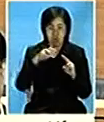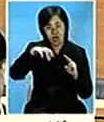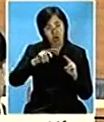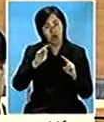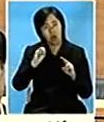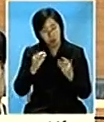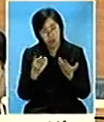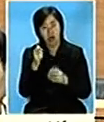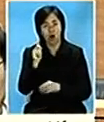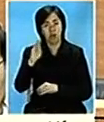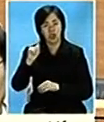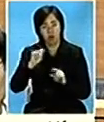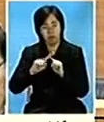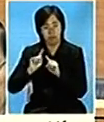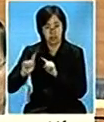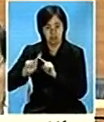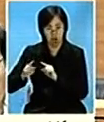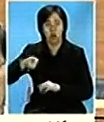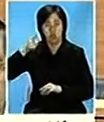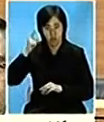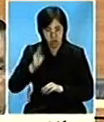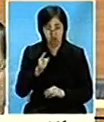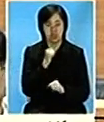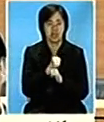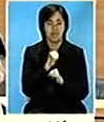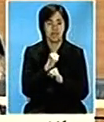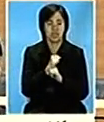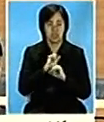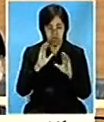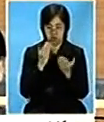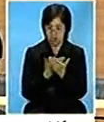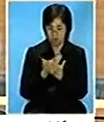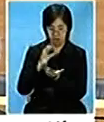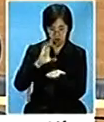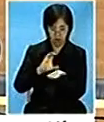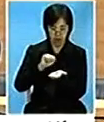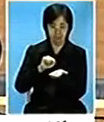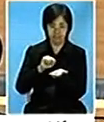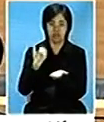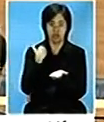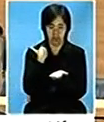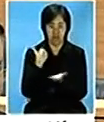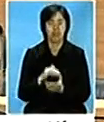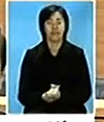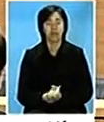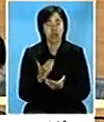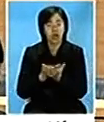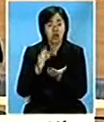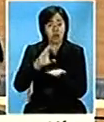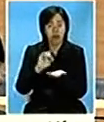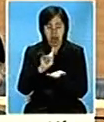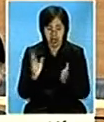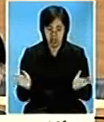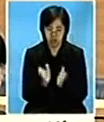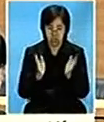อบต.ด้วยต่อไปนี้ต้องมีการสร้างงบประมาณอย่างนี้นะคะเช่นนี้คือว่าต้องให้เกิดความเสม